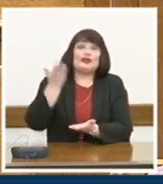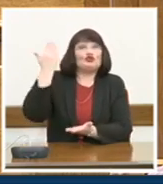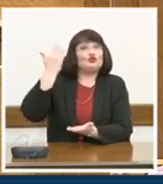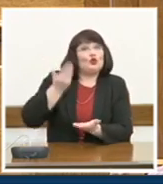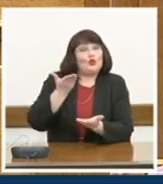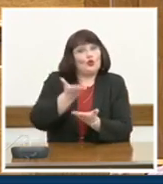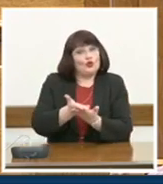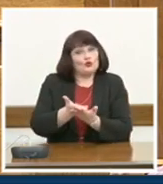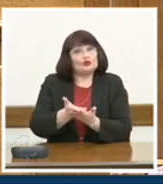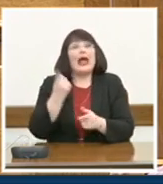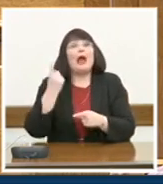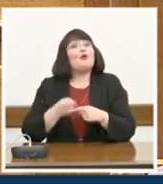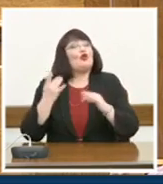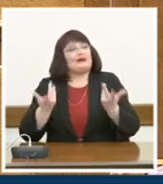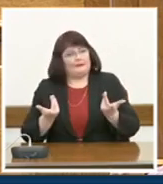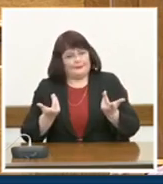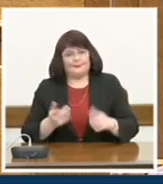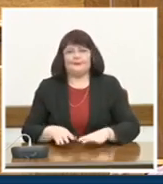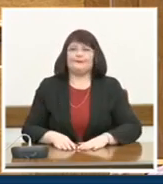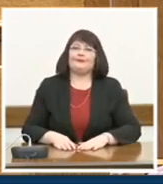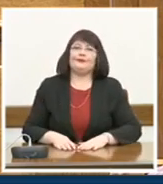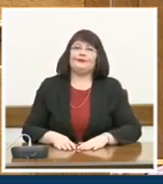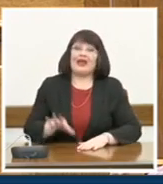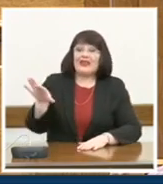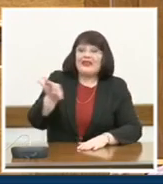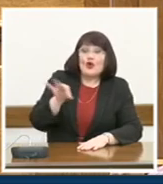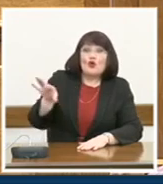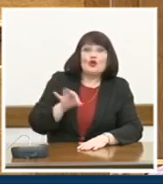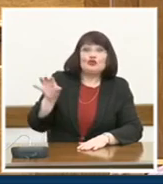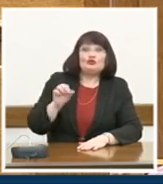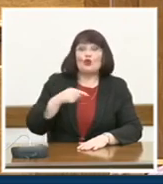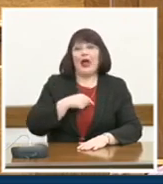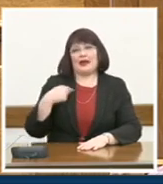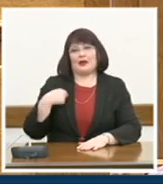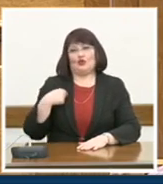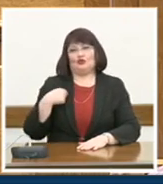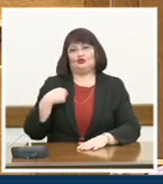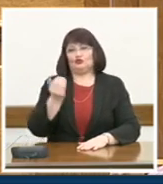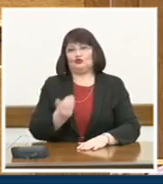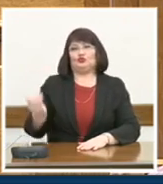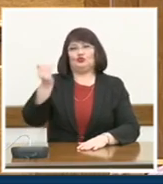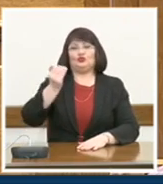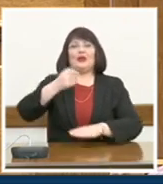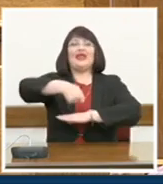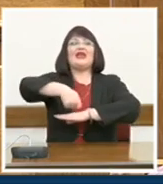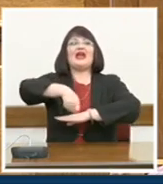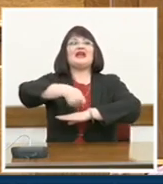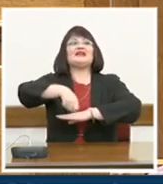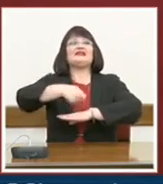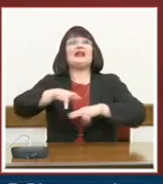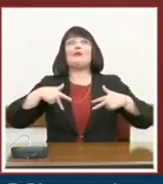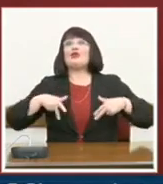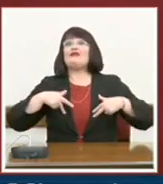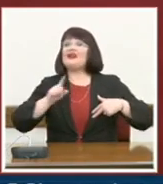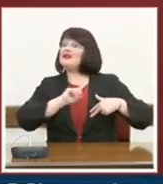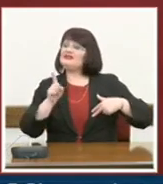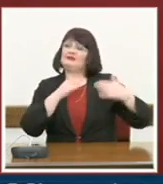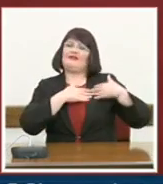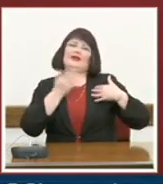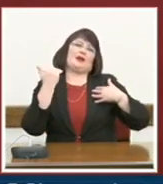εξής πολύ απλό. Να μην διορίζεται η ηγεσία των ανώτατων δικαστηρίων από την εκάστοτε κυβέρνηση. Για να μην